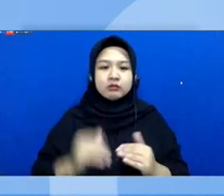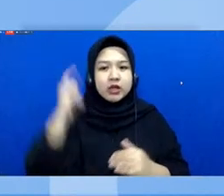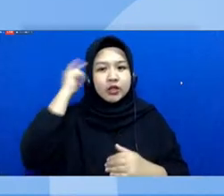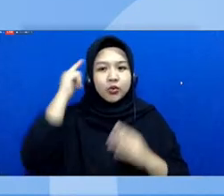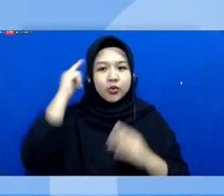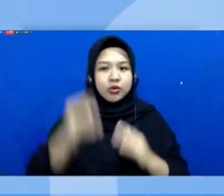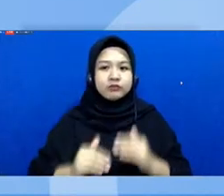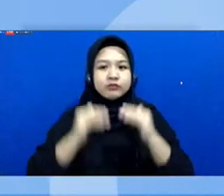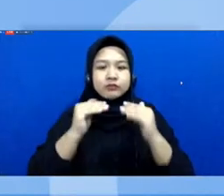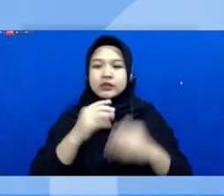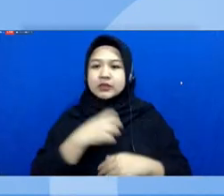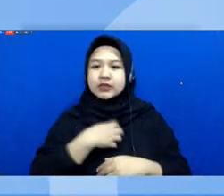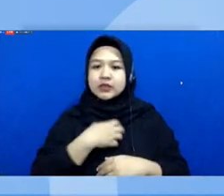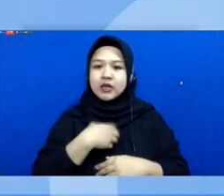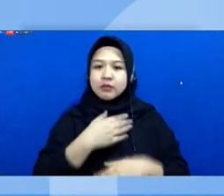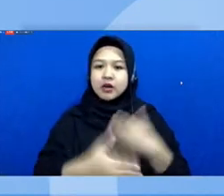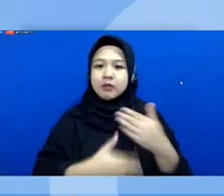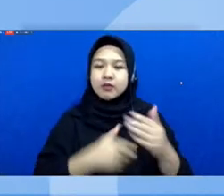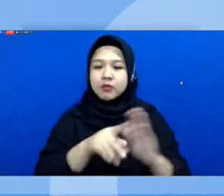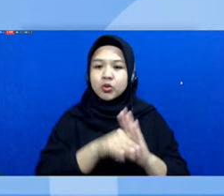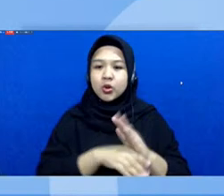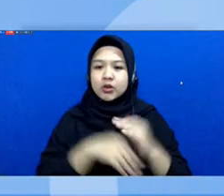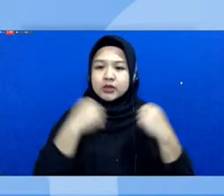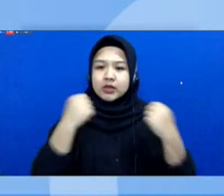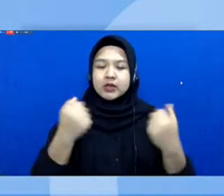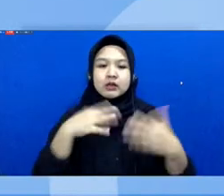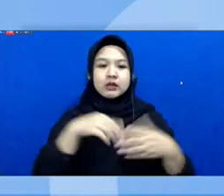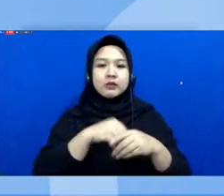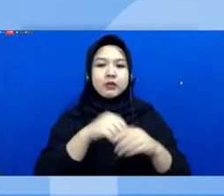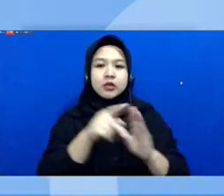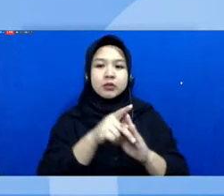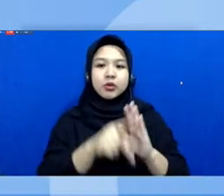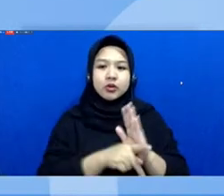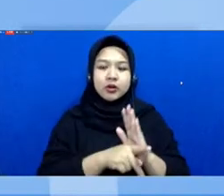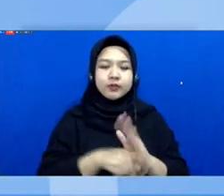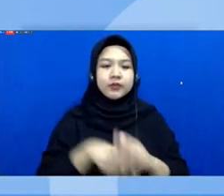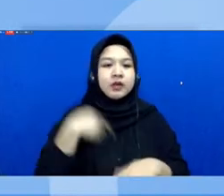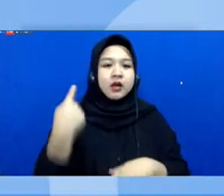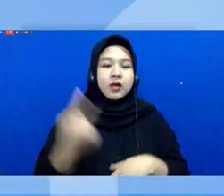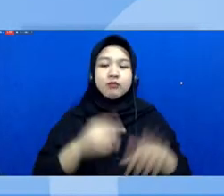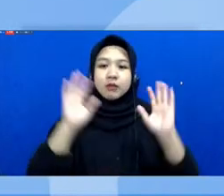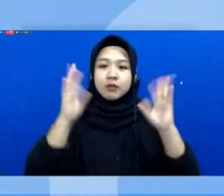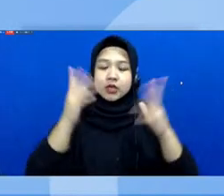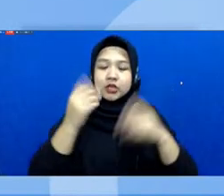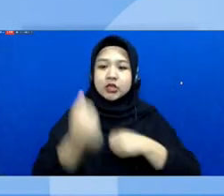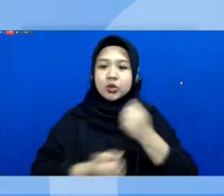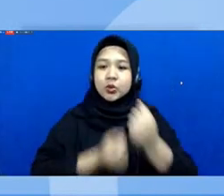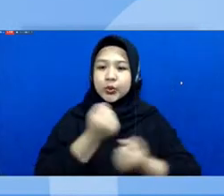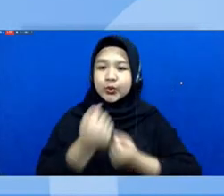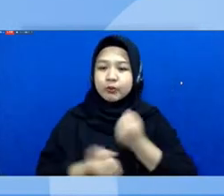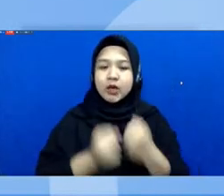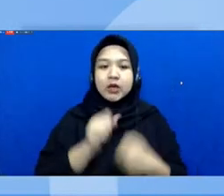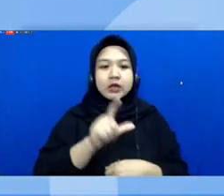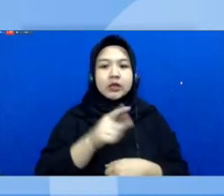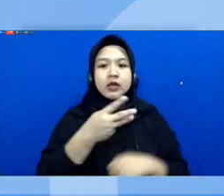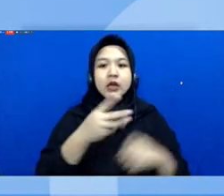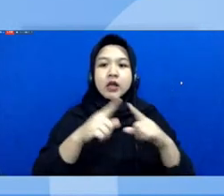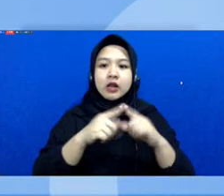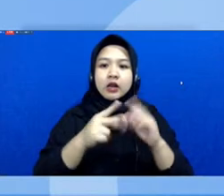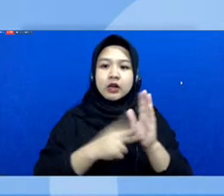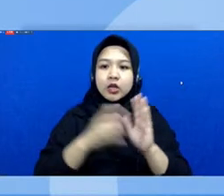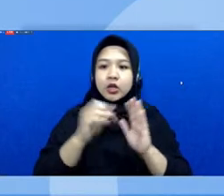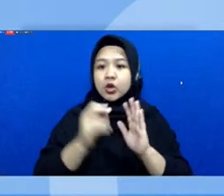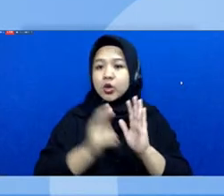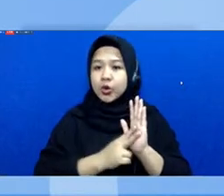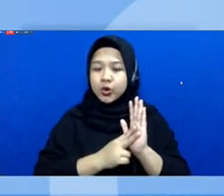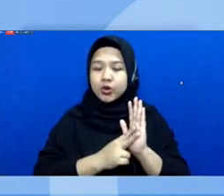sikap, penerapan protokol kesehatan mereka yang terlibat dalam program. Kami apresiasi juga upaya yang dikerahkan oleh Lean On, teman-teman kami di Lean On